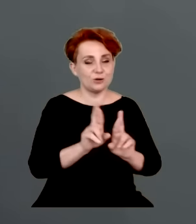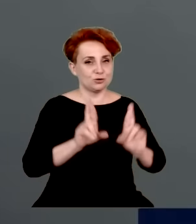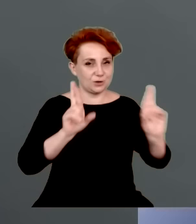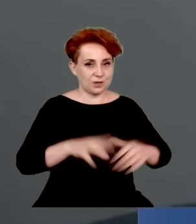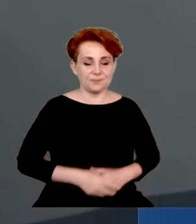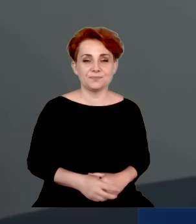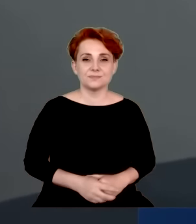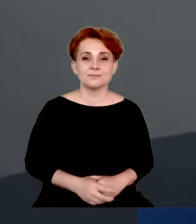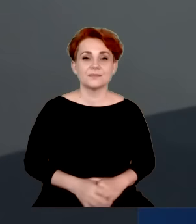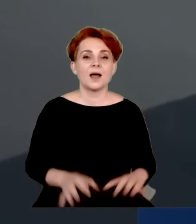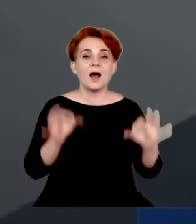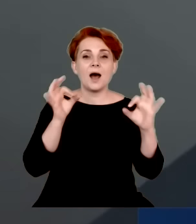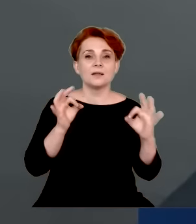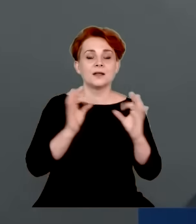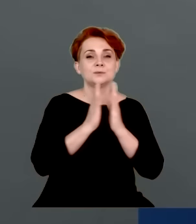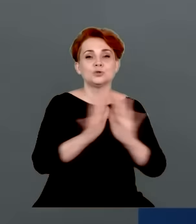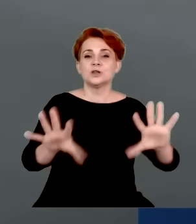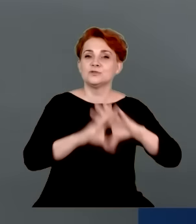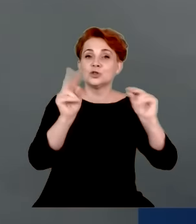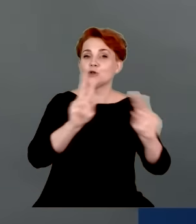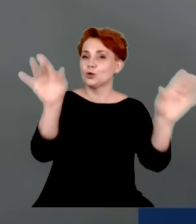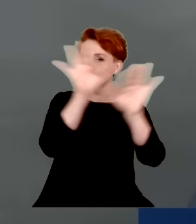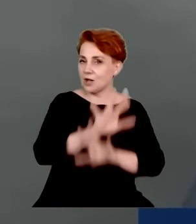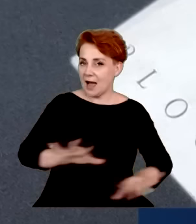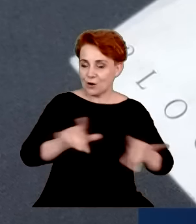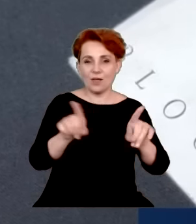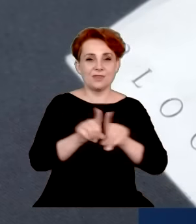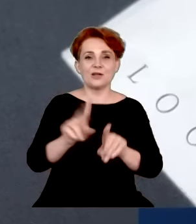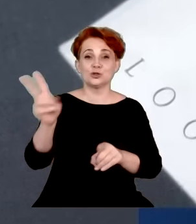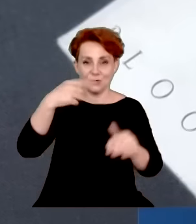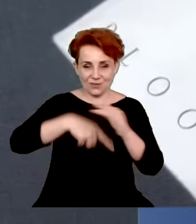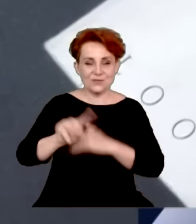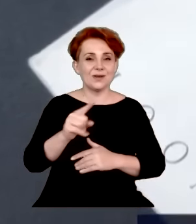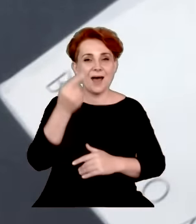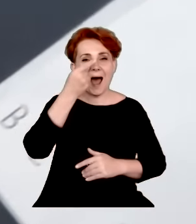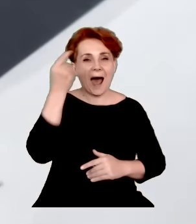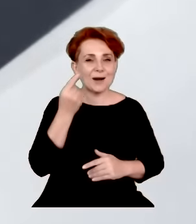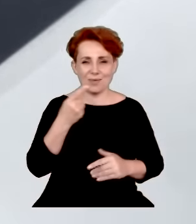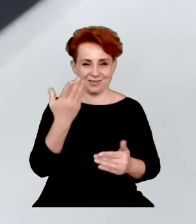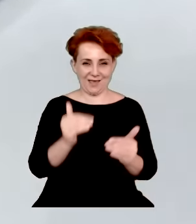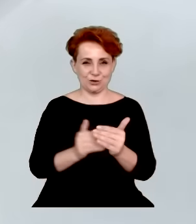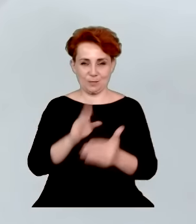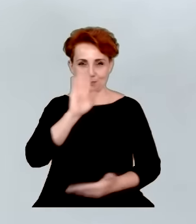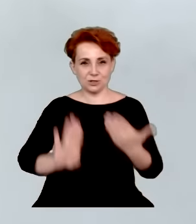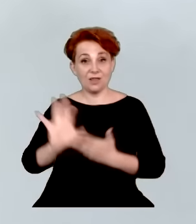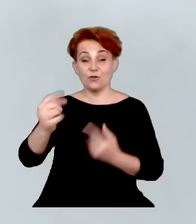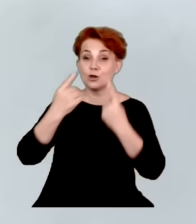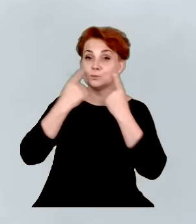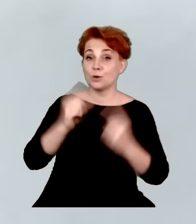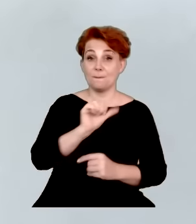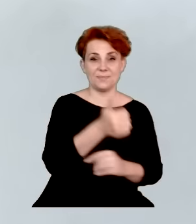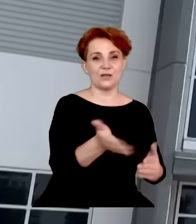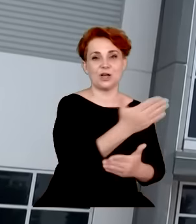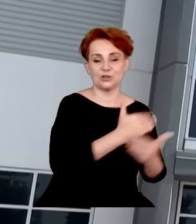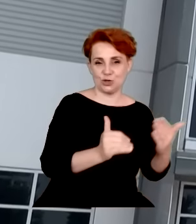Teraz o uwagę są proszeni wszyscy czarodzieje. Im na pewno postaci Harry'ego Pottera nie trzeba przedstawiać. Jego przygody opisane w pierwszej części książki